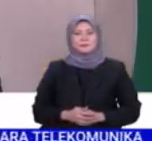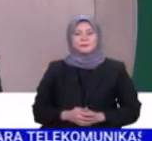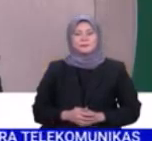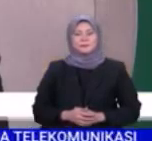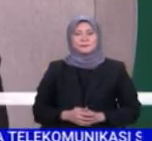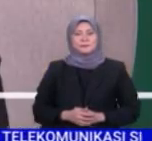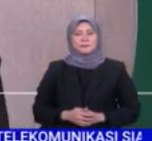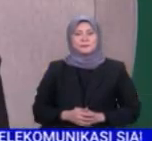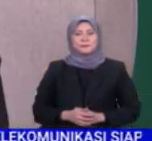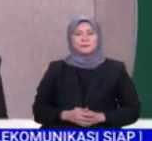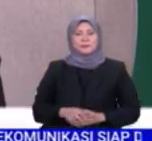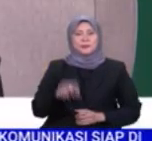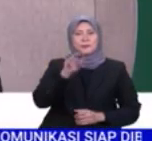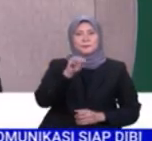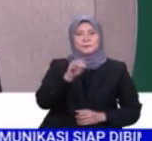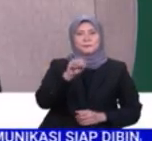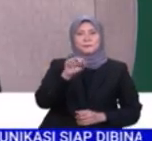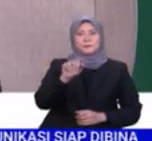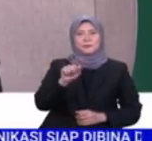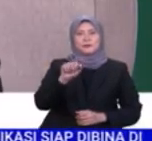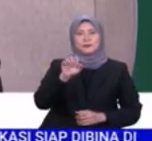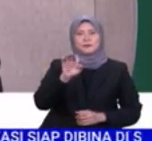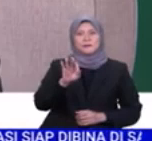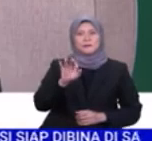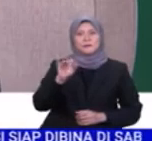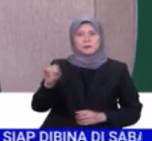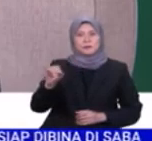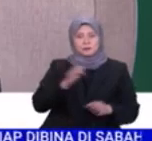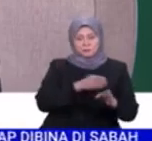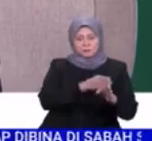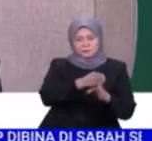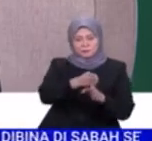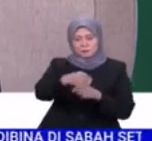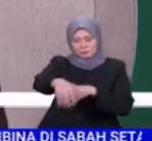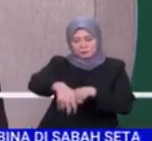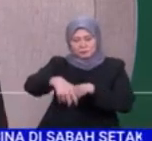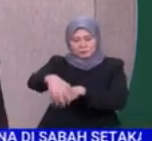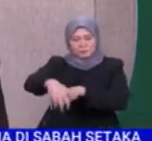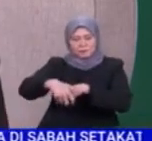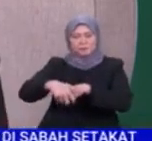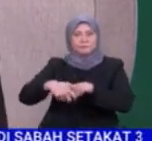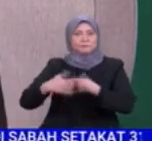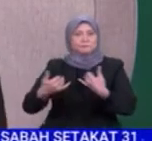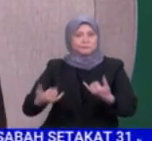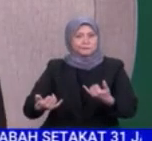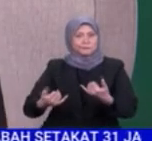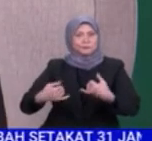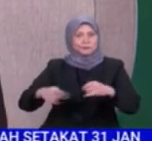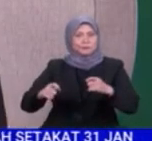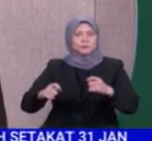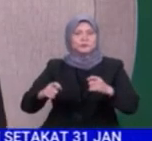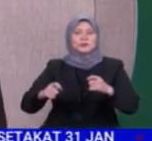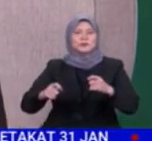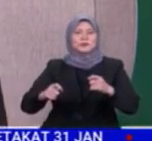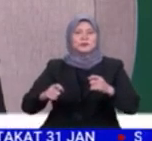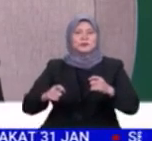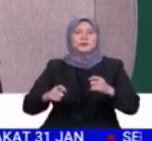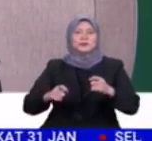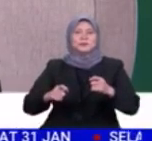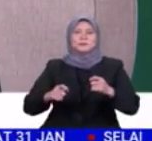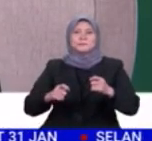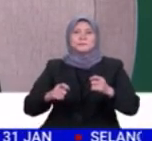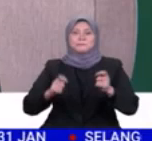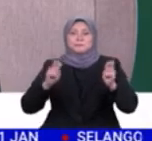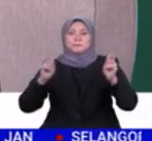Dan MAFI adalah ataupun bidang pertanian pada ketika ini kita sedang menggerak langkah dalam aspek